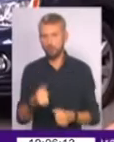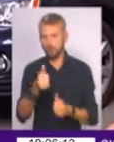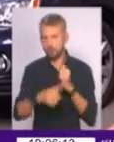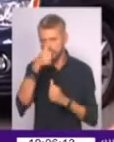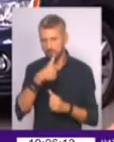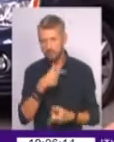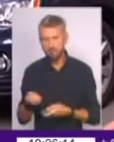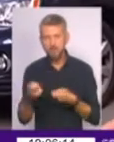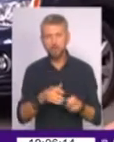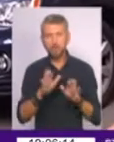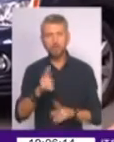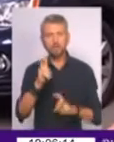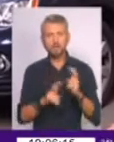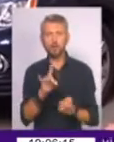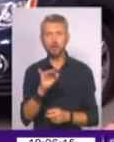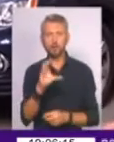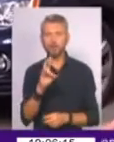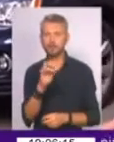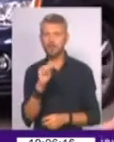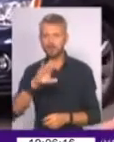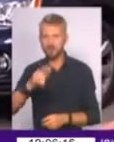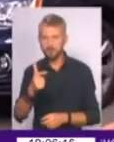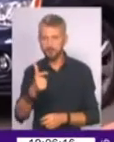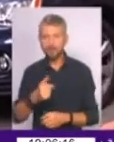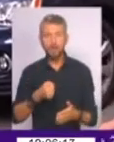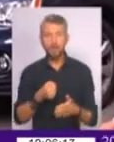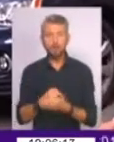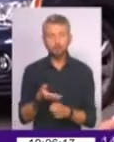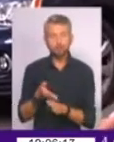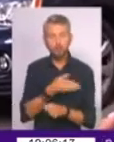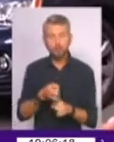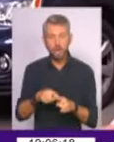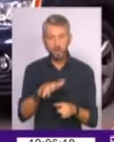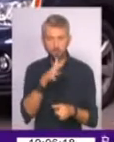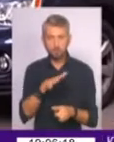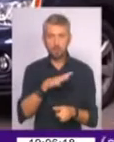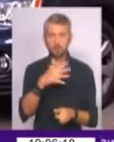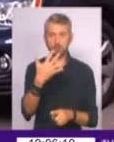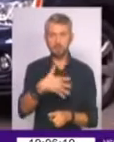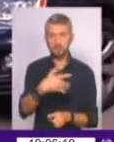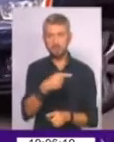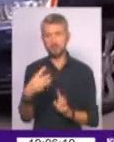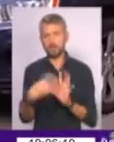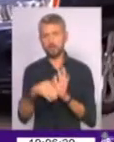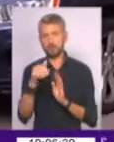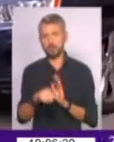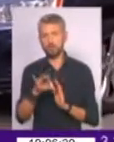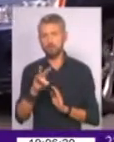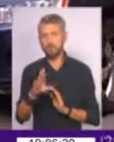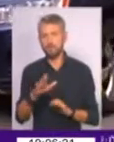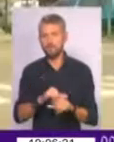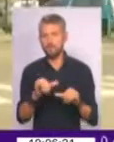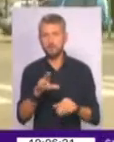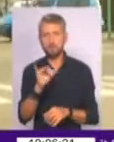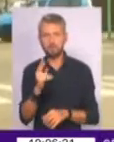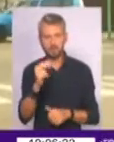тільки заводів Роснефті, собственно говоря. До цього моменту поставки були від 50 до 90 тисяч в піки